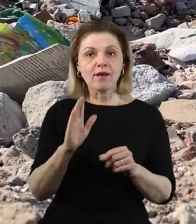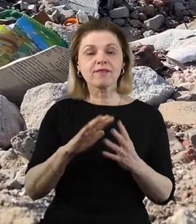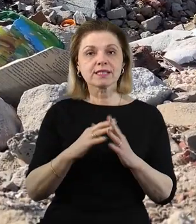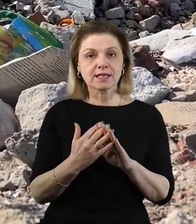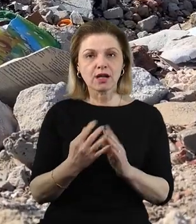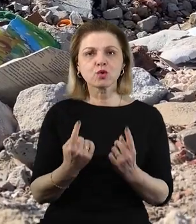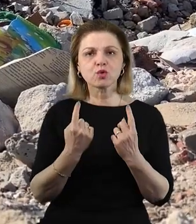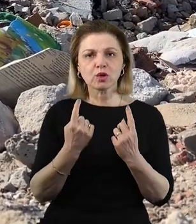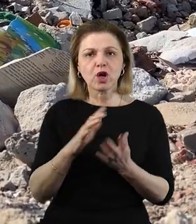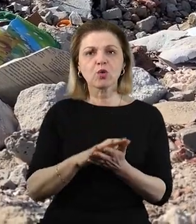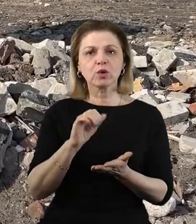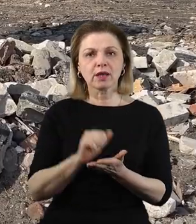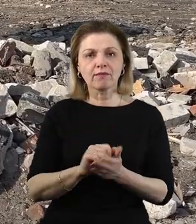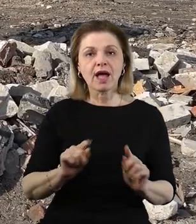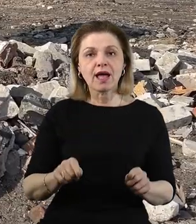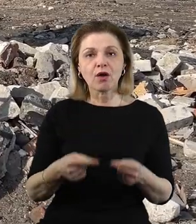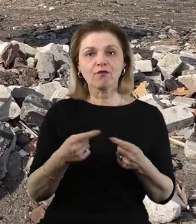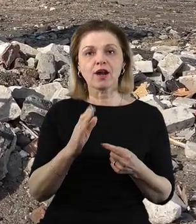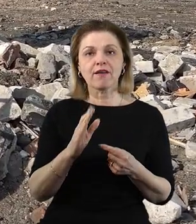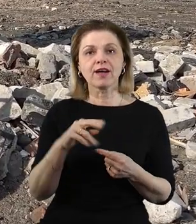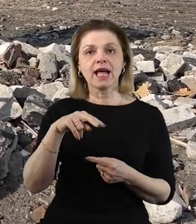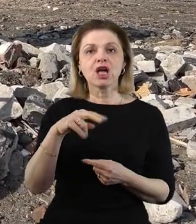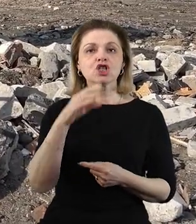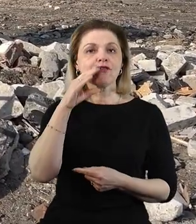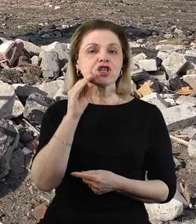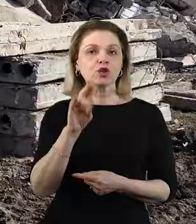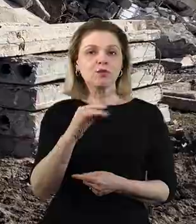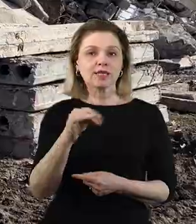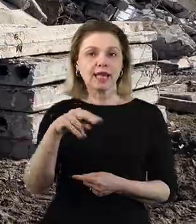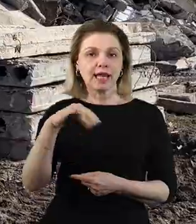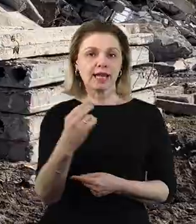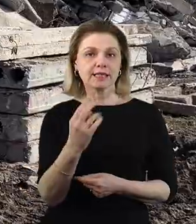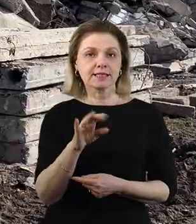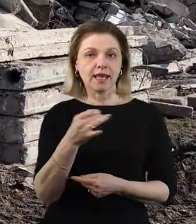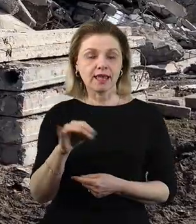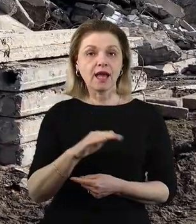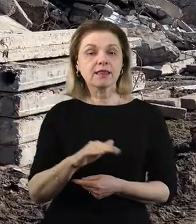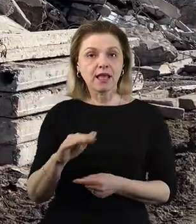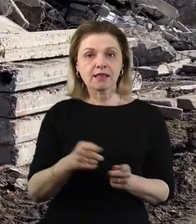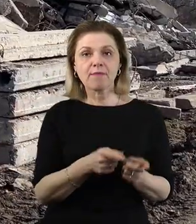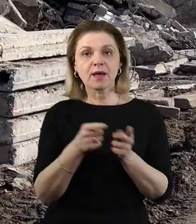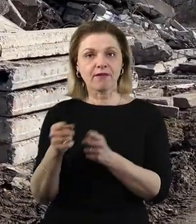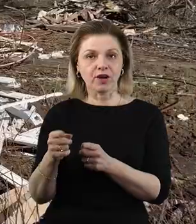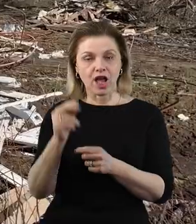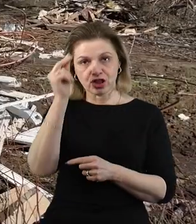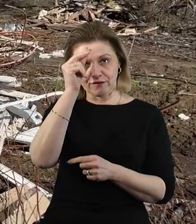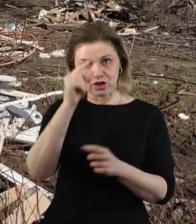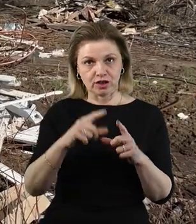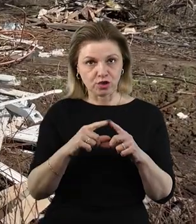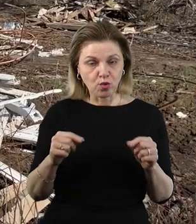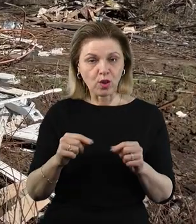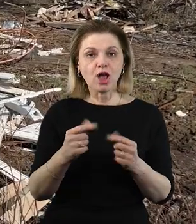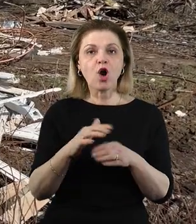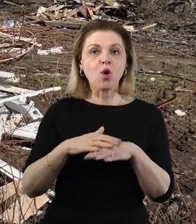через суттєві руйнування реорганізували у філії Шевченківського ліцею діти та педагоги переведені до навчальних закладів громади після